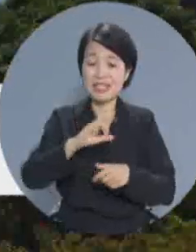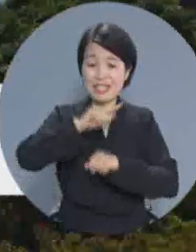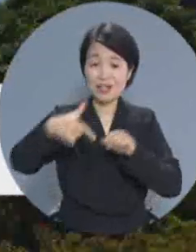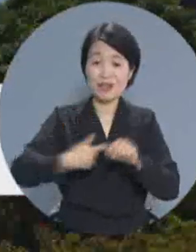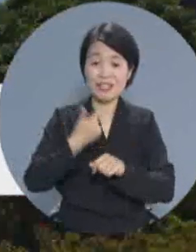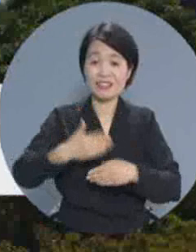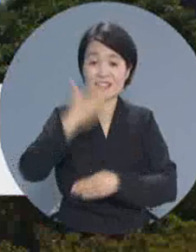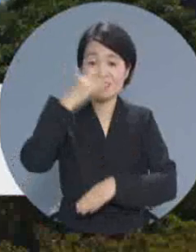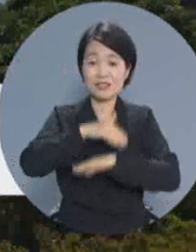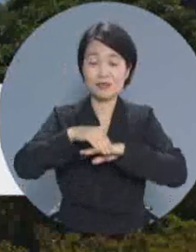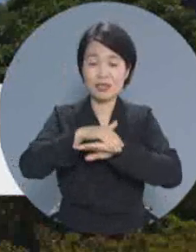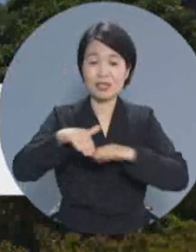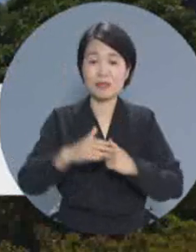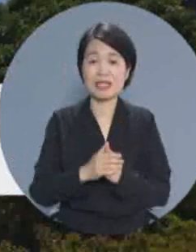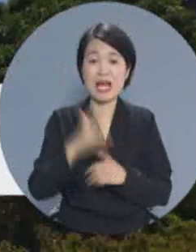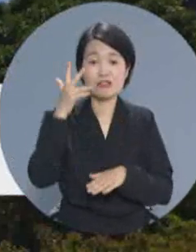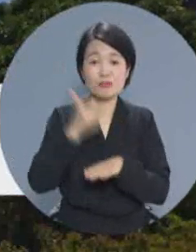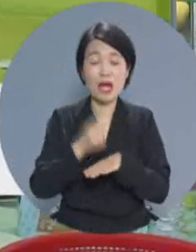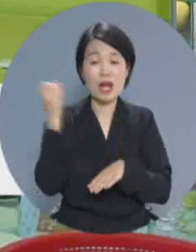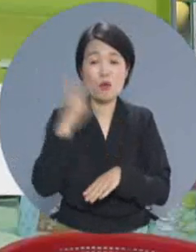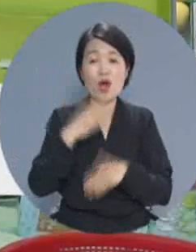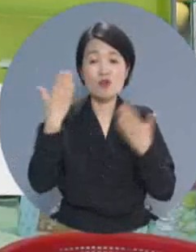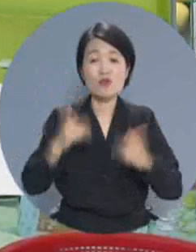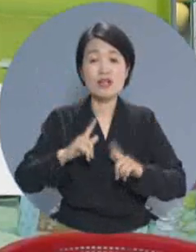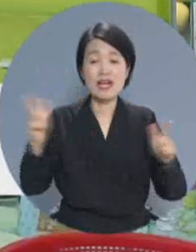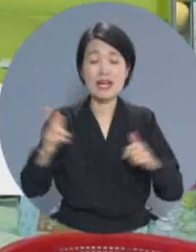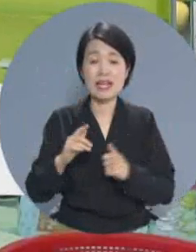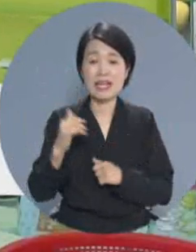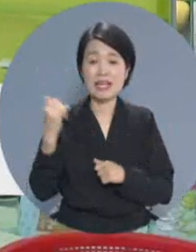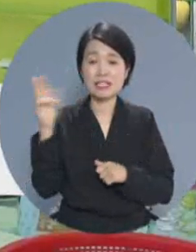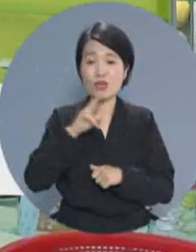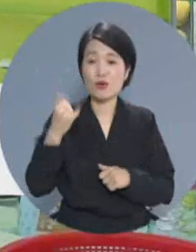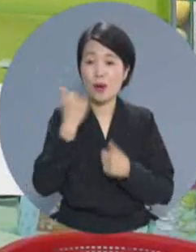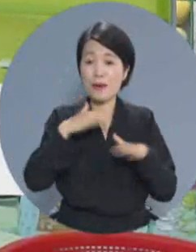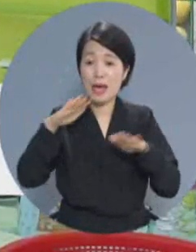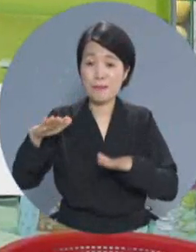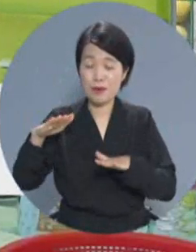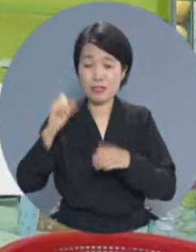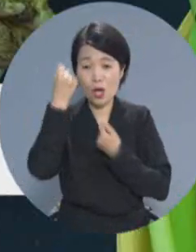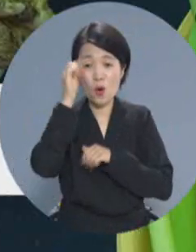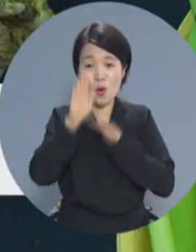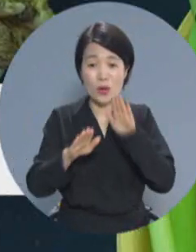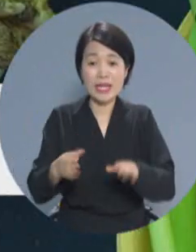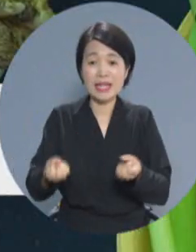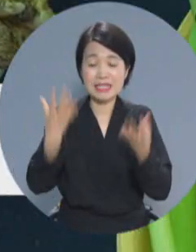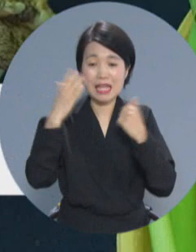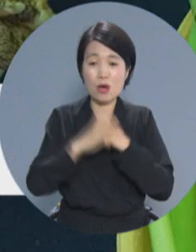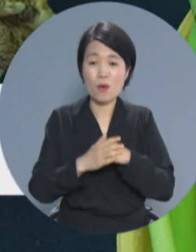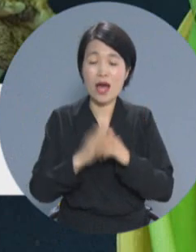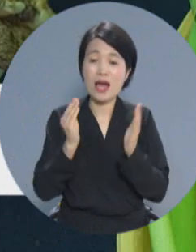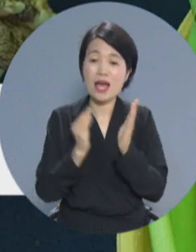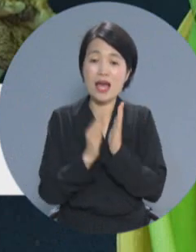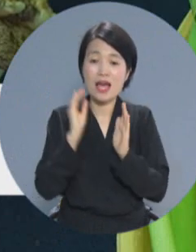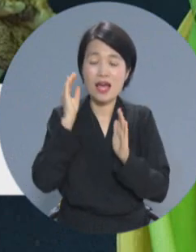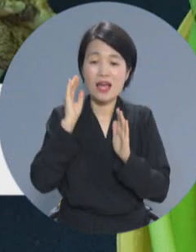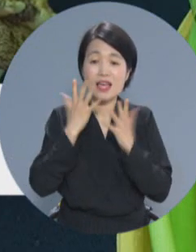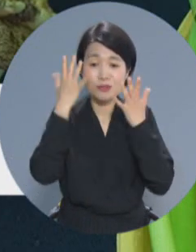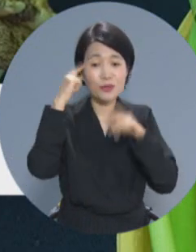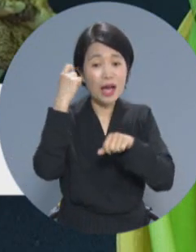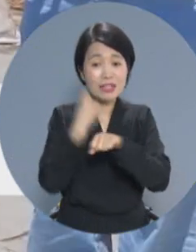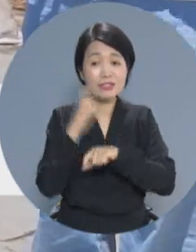이어집니다. 주말과 휴일에는 전국 해변 노르딕 워킹 행사와 완도 국제 해조류 학술대회가